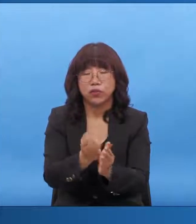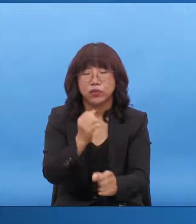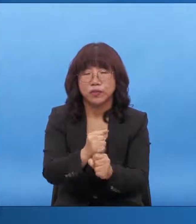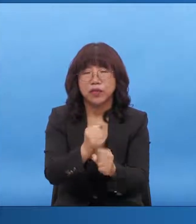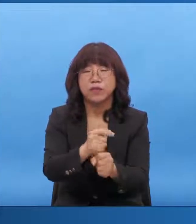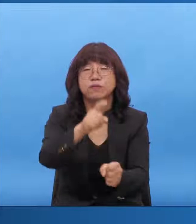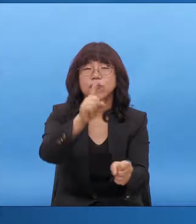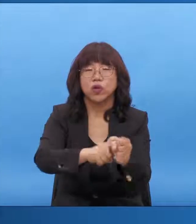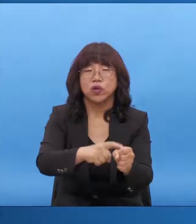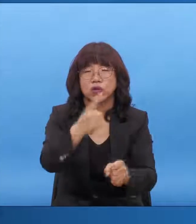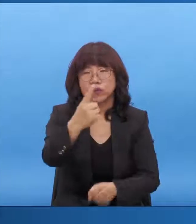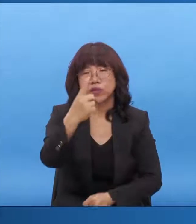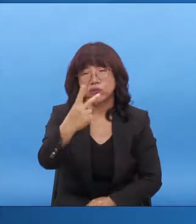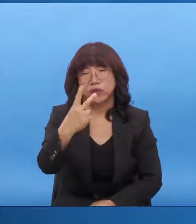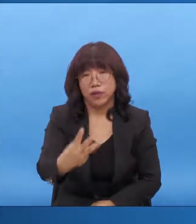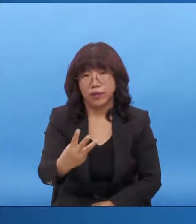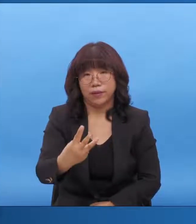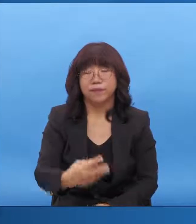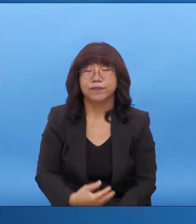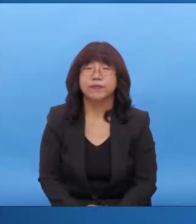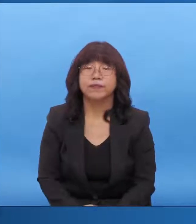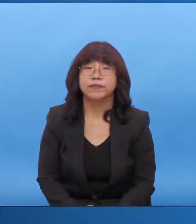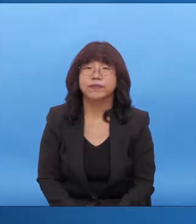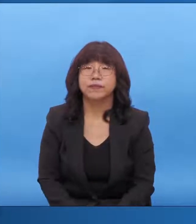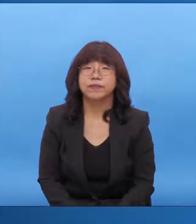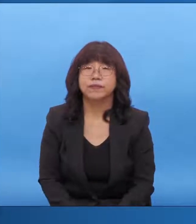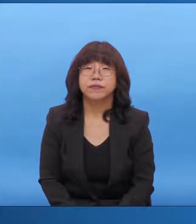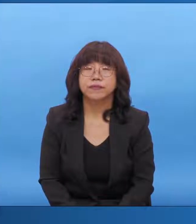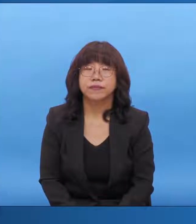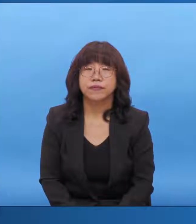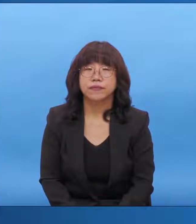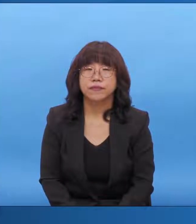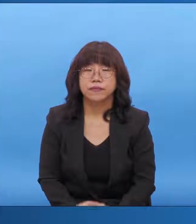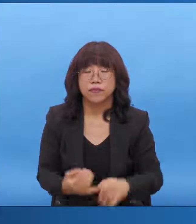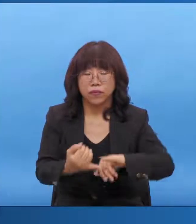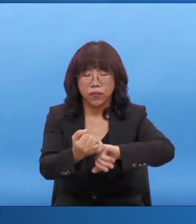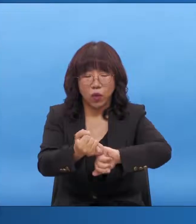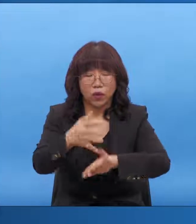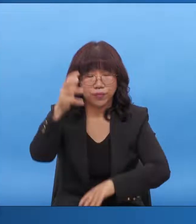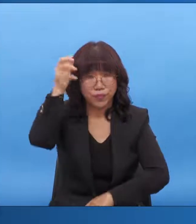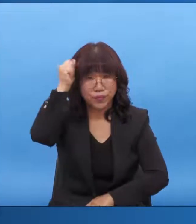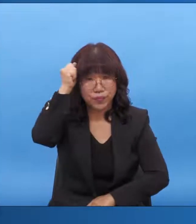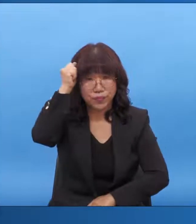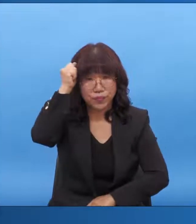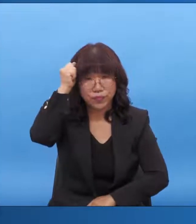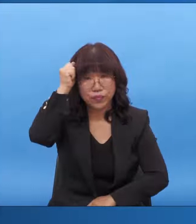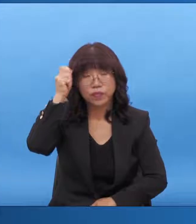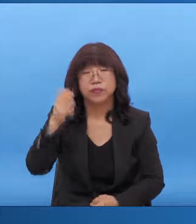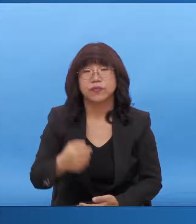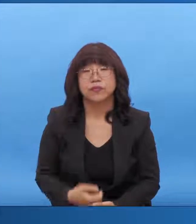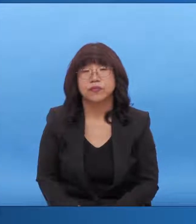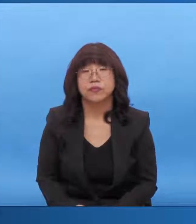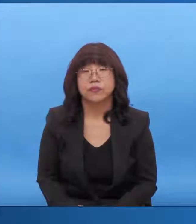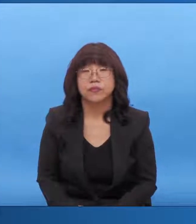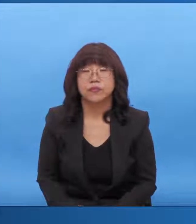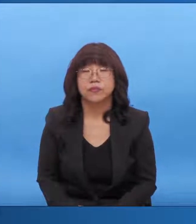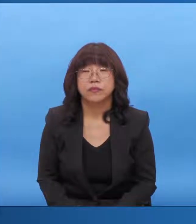make yourself an ark for you, for the generation, and for all living things. 예, 꼭 기억해야 됩니다. That's what you have to absolutely remember.